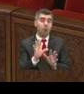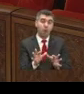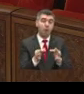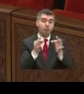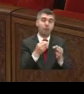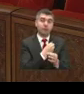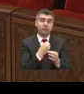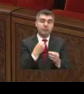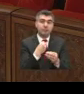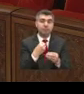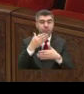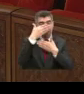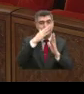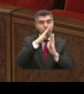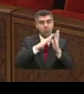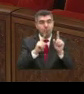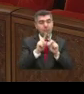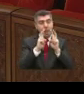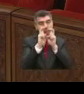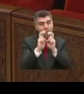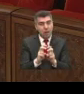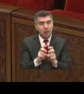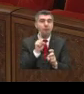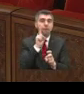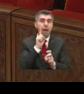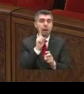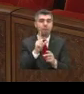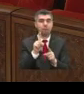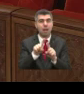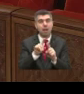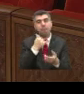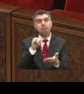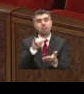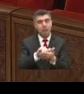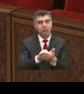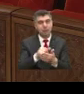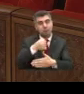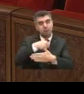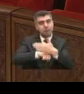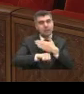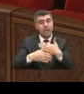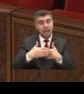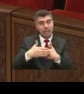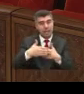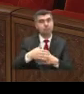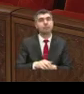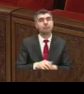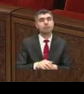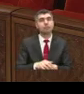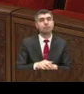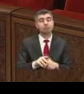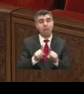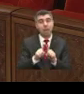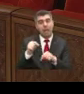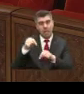بلادنا للتقليص من عدد ديال الوفيات ديال الأمهات الحوامل عند الوضع. لما تنقولوا التقليص يعني مازال